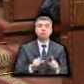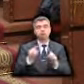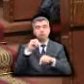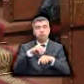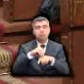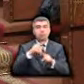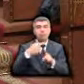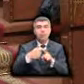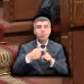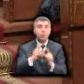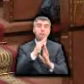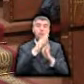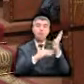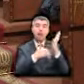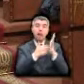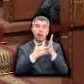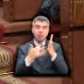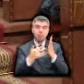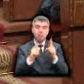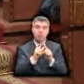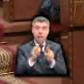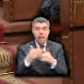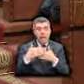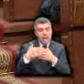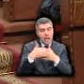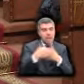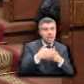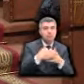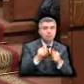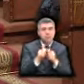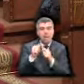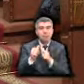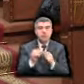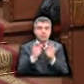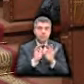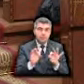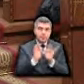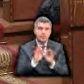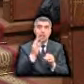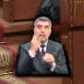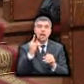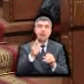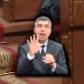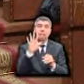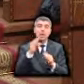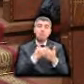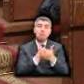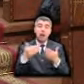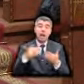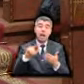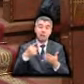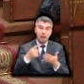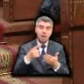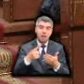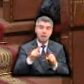ديال تقليص الفوارق المجاليه فيه تقريبا واحد 3.5 مليار ديال الدرهم اللي غتكون